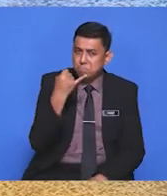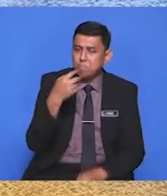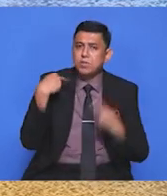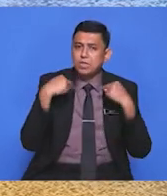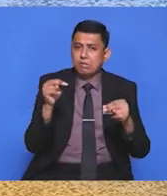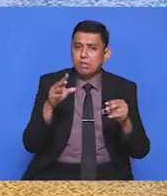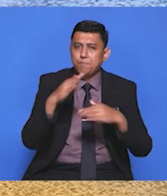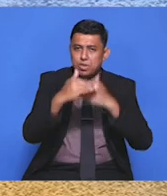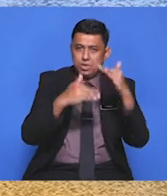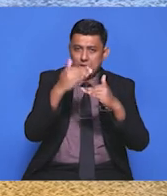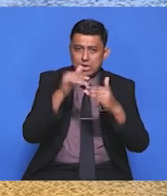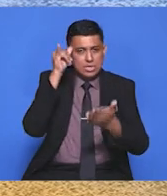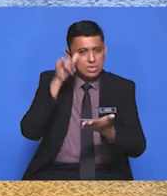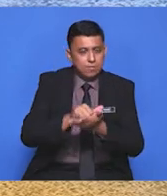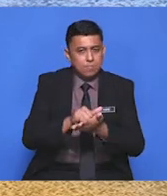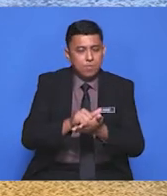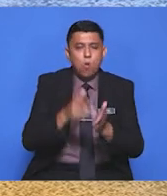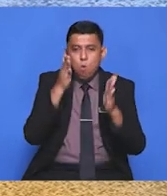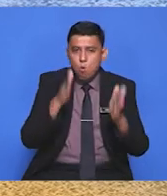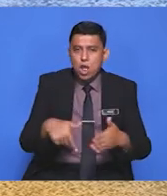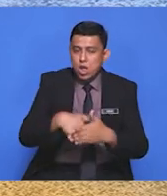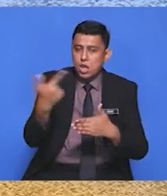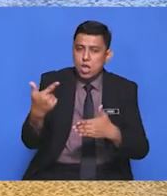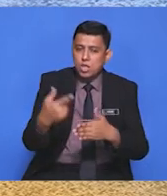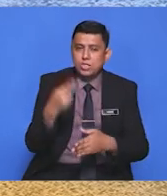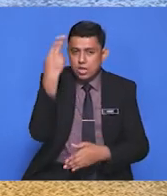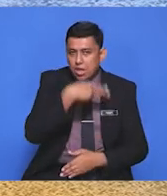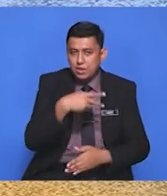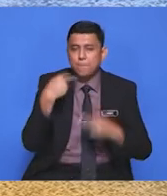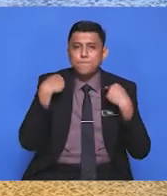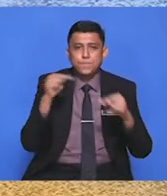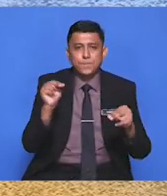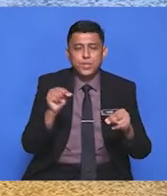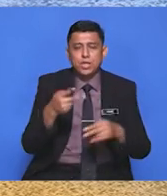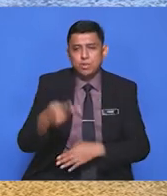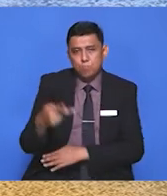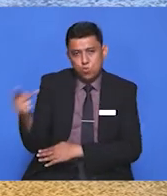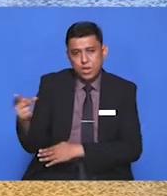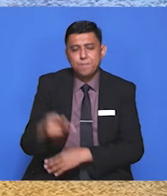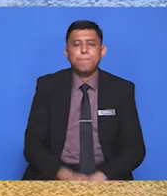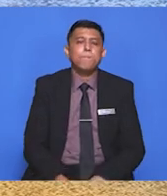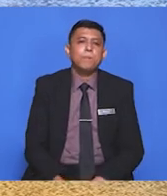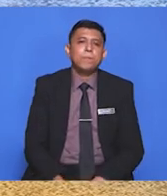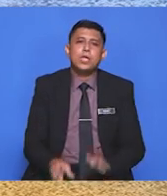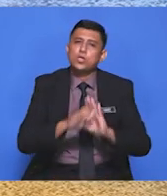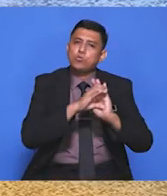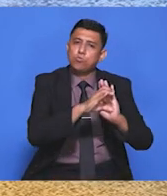dan meningkatkan keyakinan pihak luar terhadap perniagaan atau produk mereka.